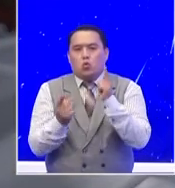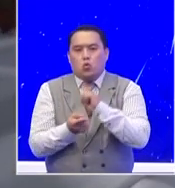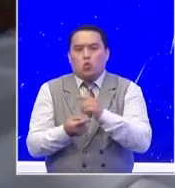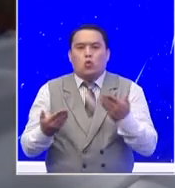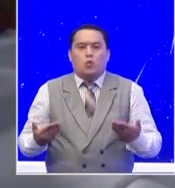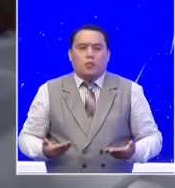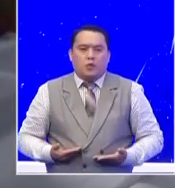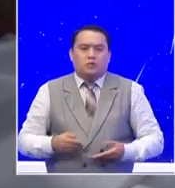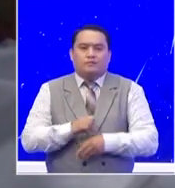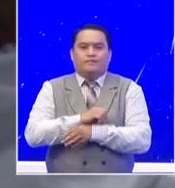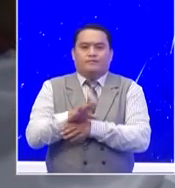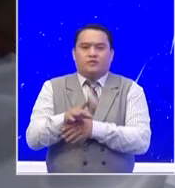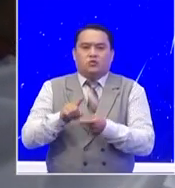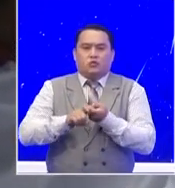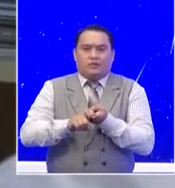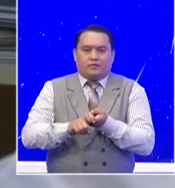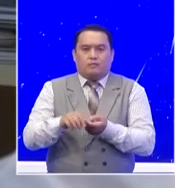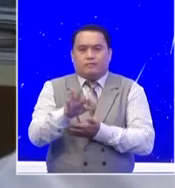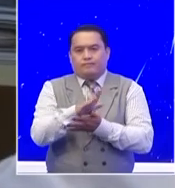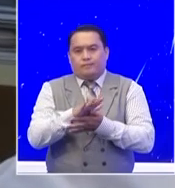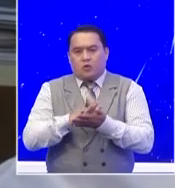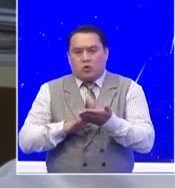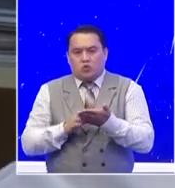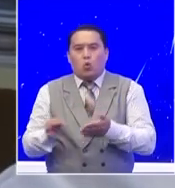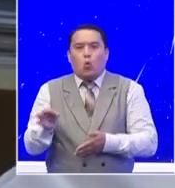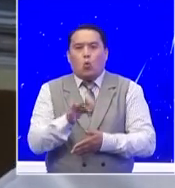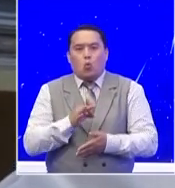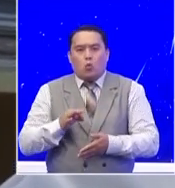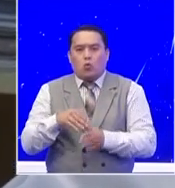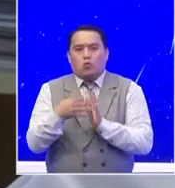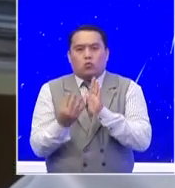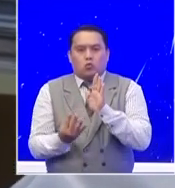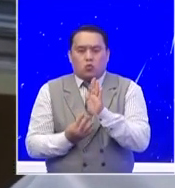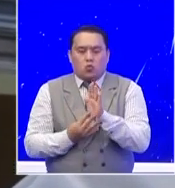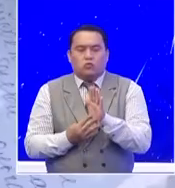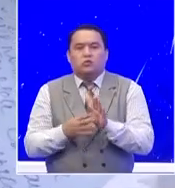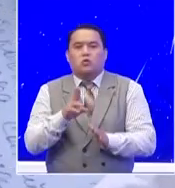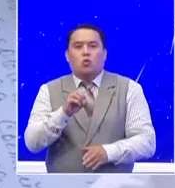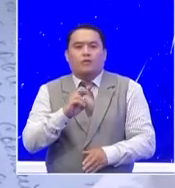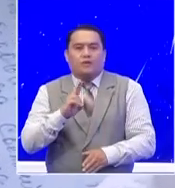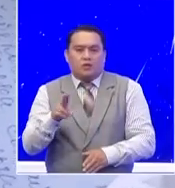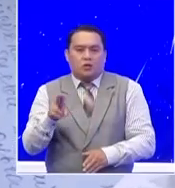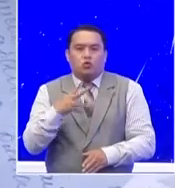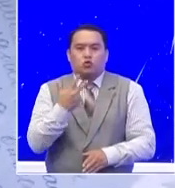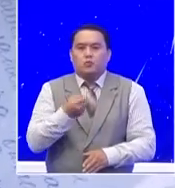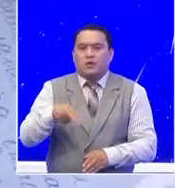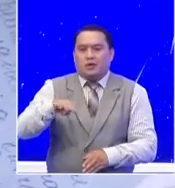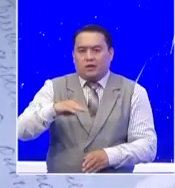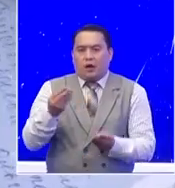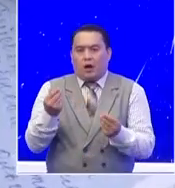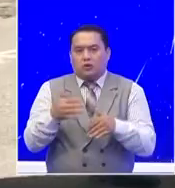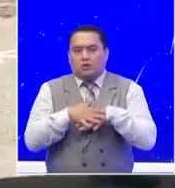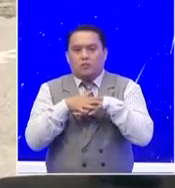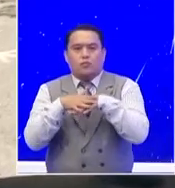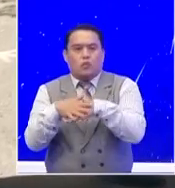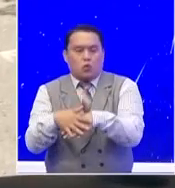Бірақ олар вируспен күресуді әлі де жалғастырмақ. Жалпы облыстан COVID-19-бен күресу мақсатында 3 миллиард теңгеден аса қаражат